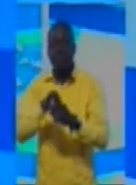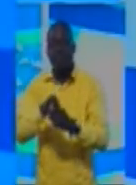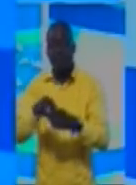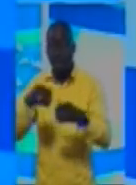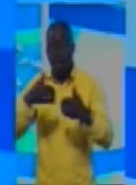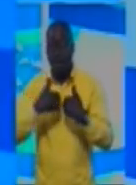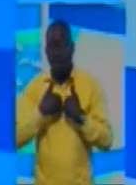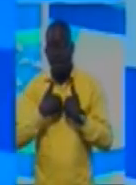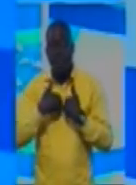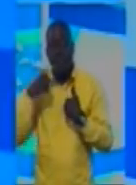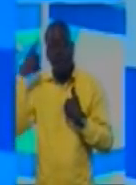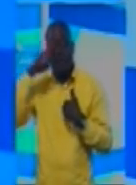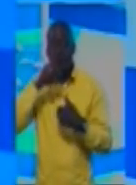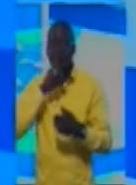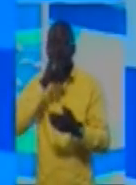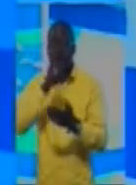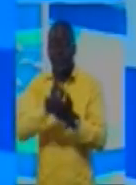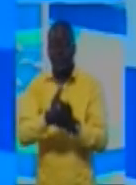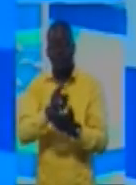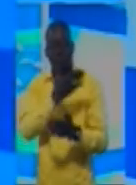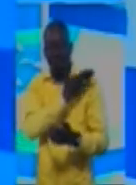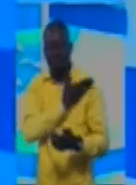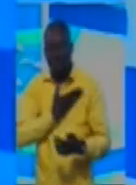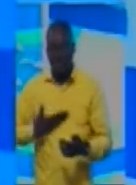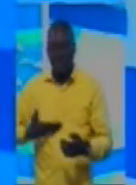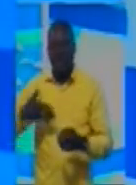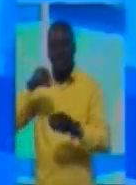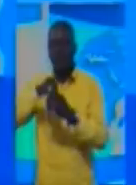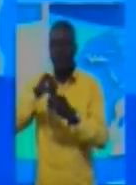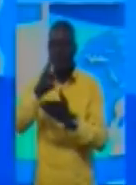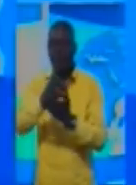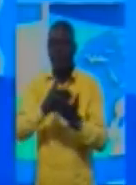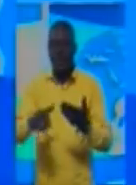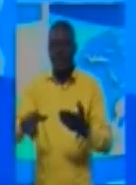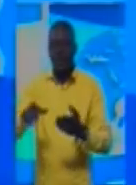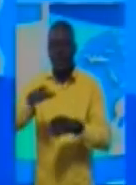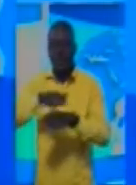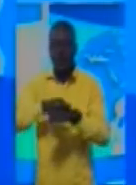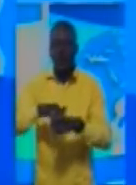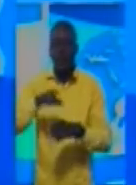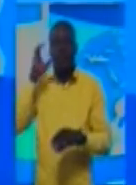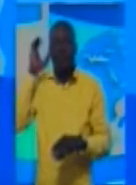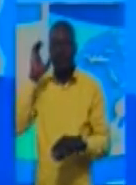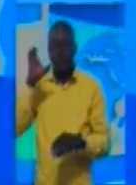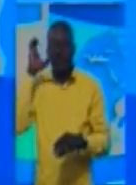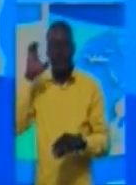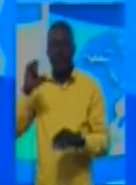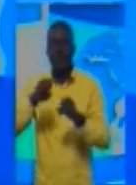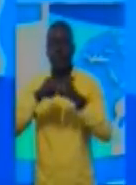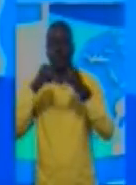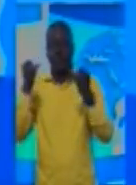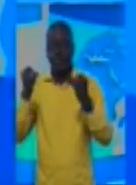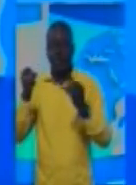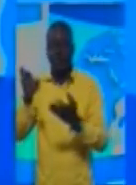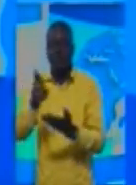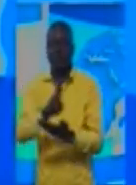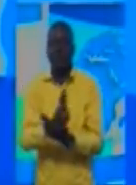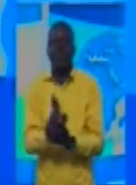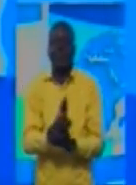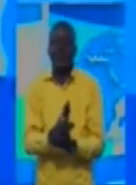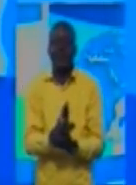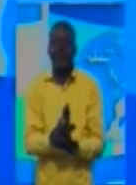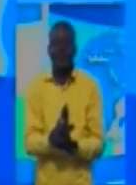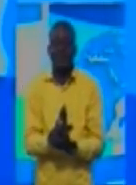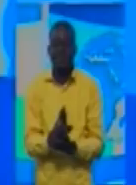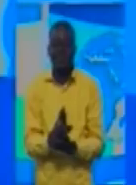plus de rigueur et de discipline au sein du parti. Sur la conférence de presse, nous suivons le compte-rendu de Jean-Eudes Bayala